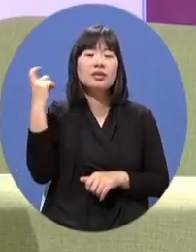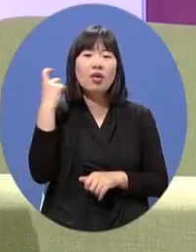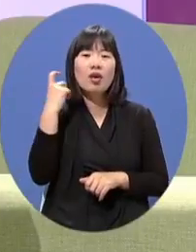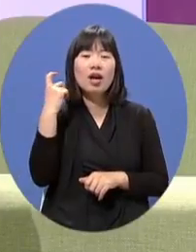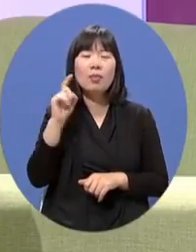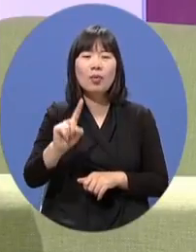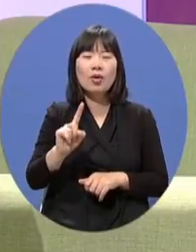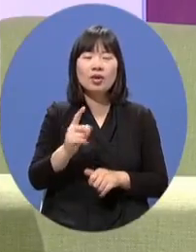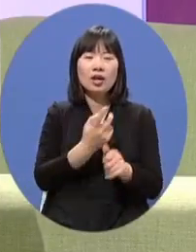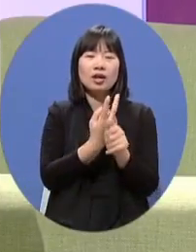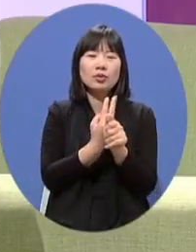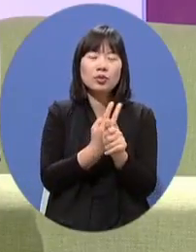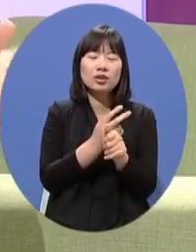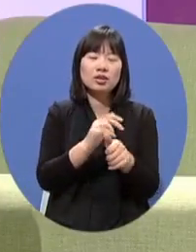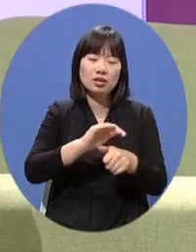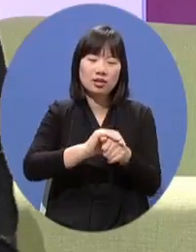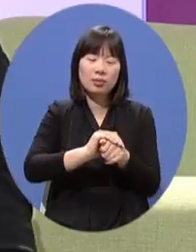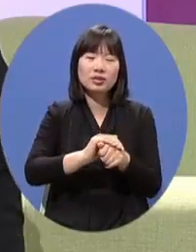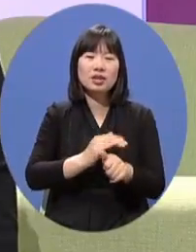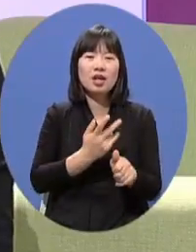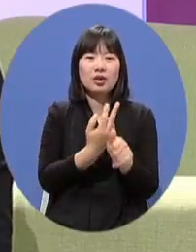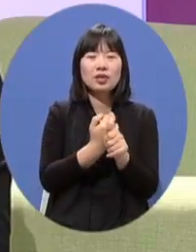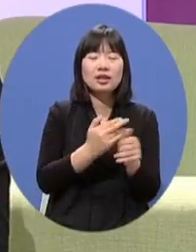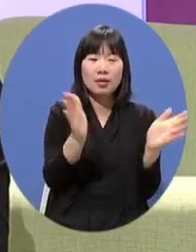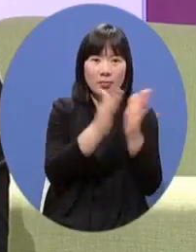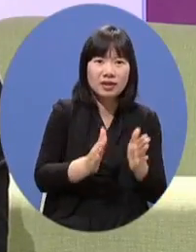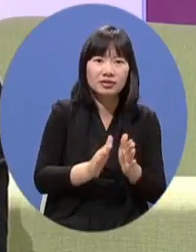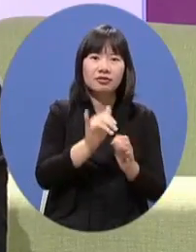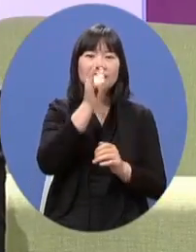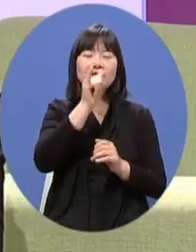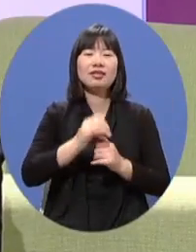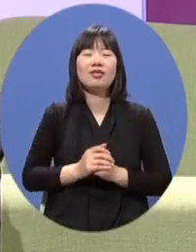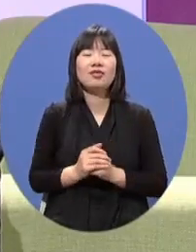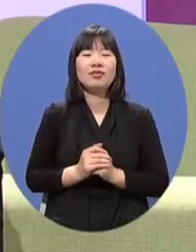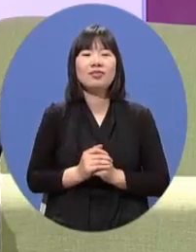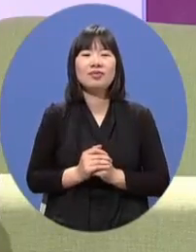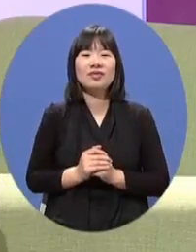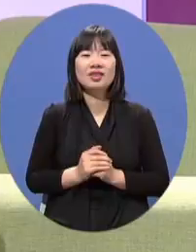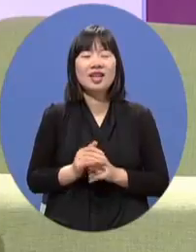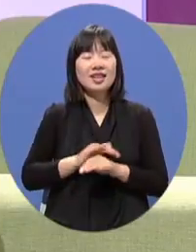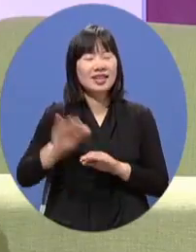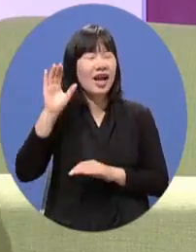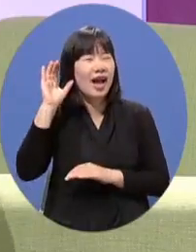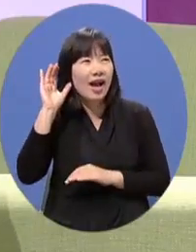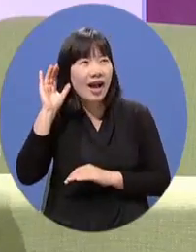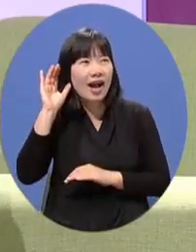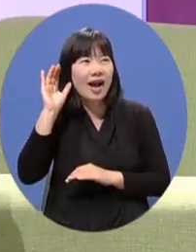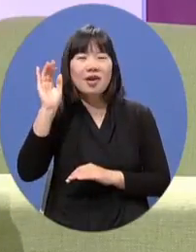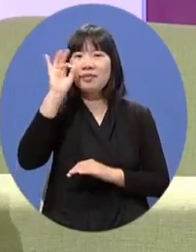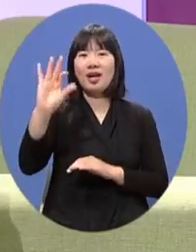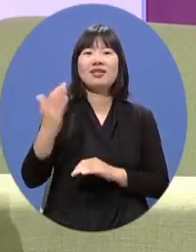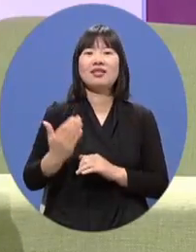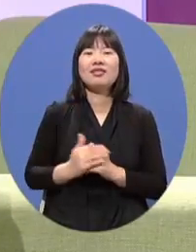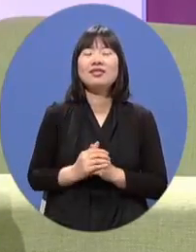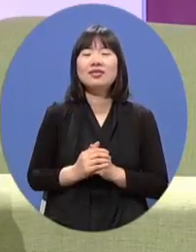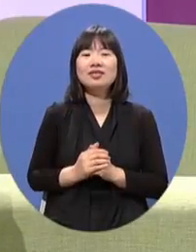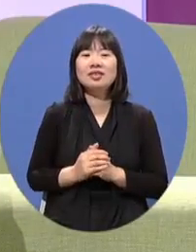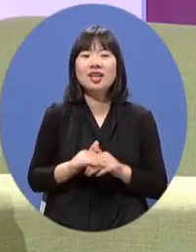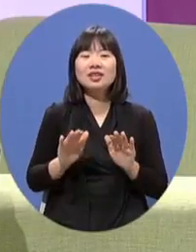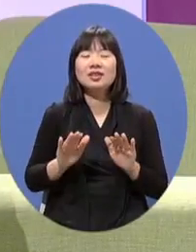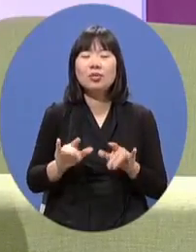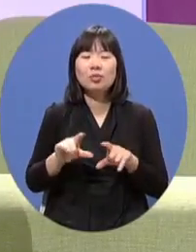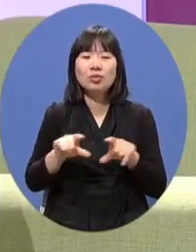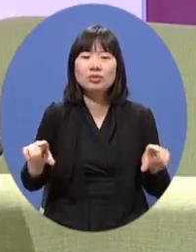했었는데 토끼와 거북이 그러면 토끼일 때만 딱 박수치기 하는 거예요. 예, 그러니까 잘 애들 재밌어 들어야죠. 하겠어요. 그렇게 해서